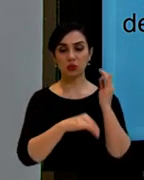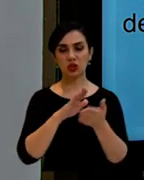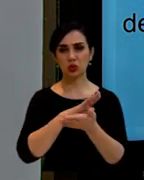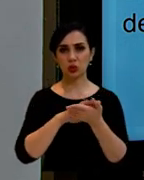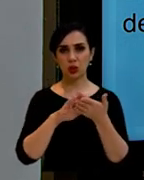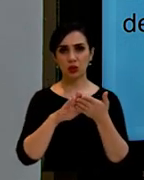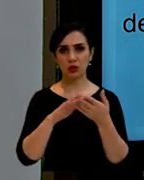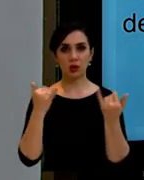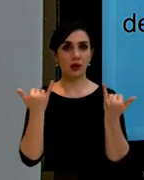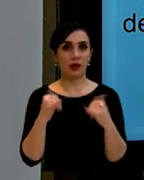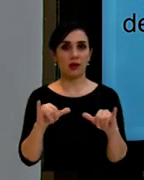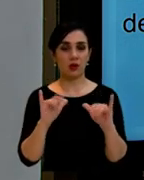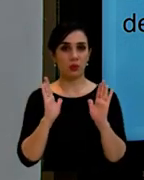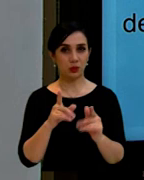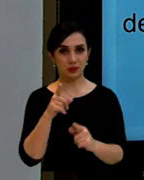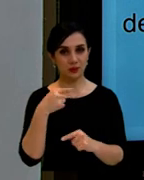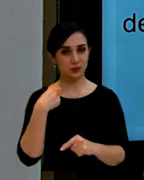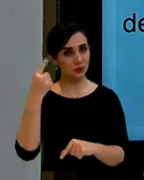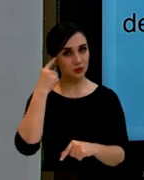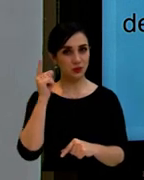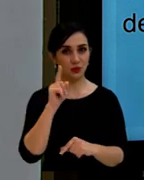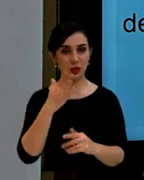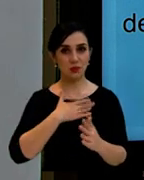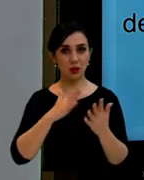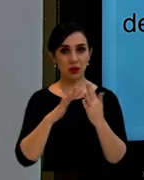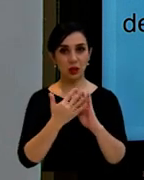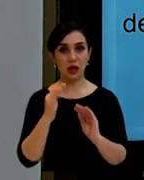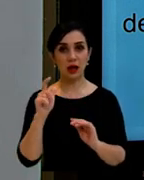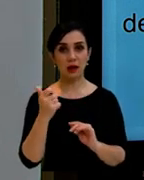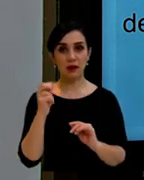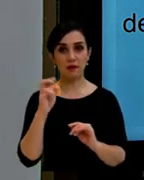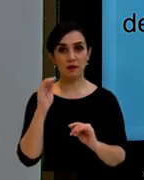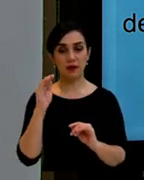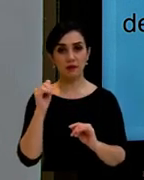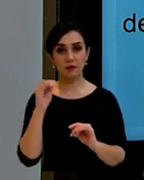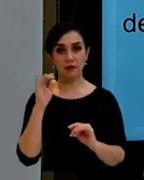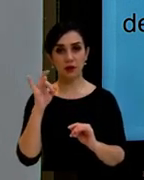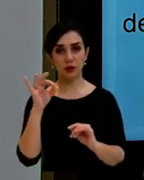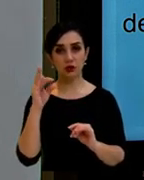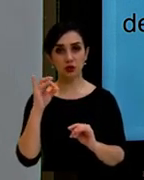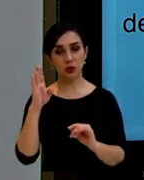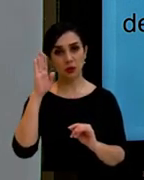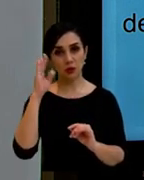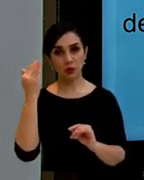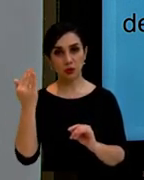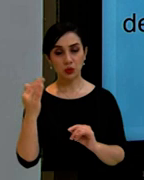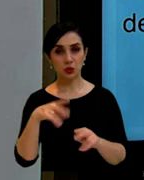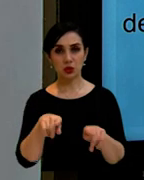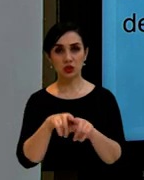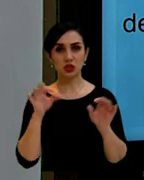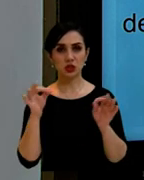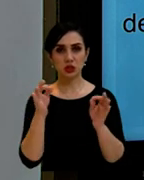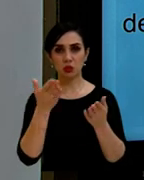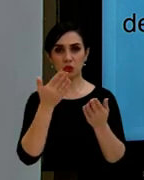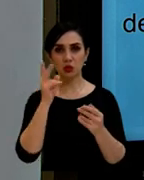Toza hayron bo'larsiz, otaxon. Bizning qishloqda G'afforjon degan qo'y og'zidan cho'p olmagan, buning ustiga hech kimi